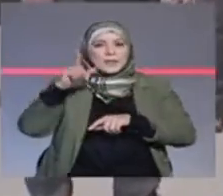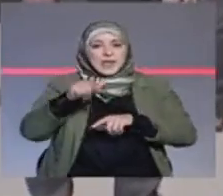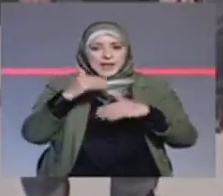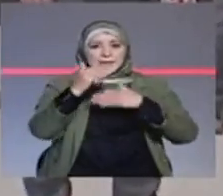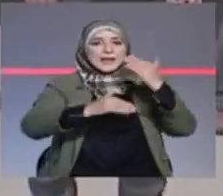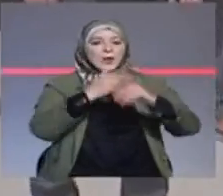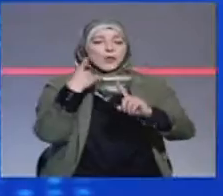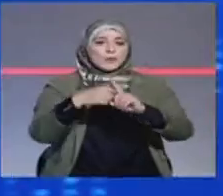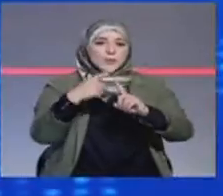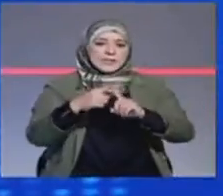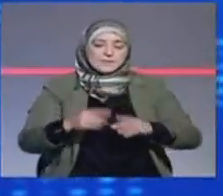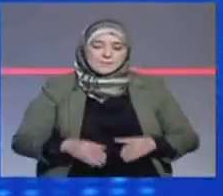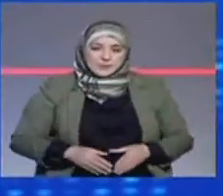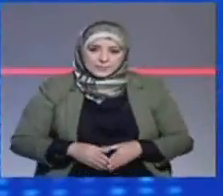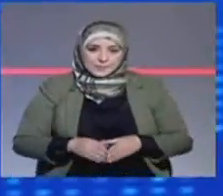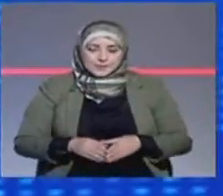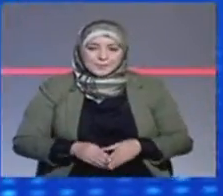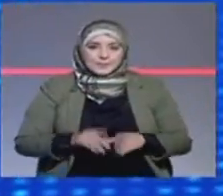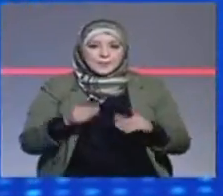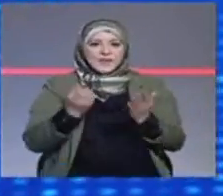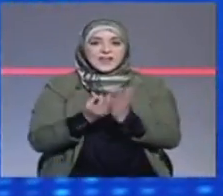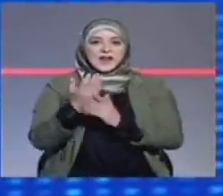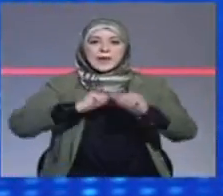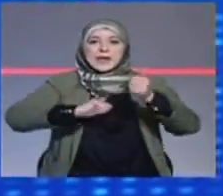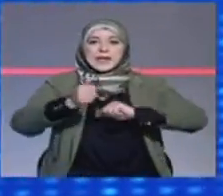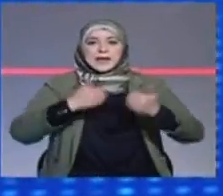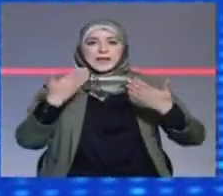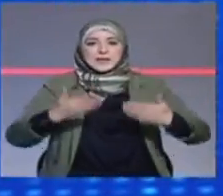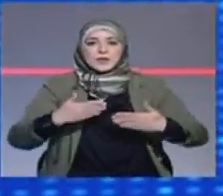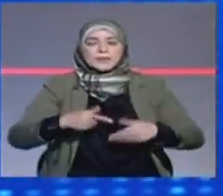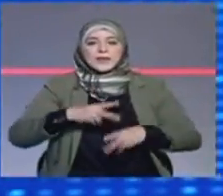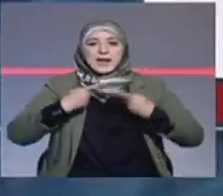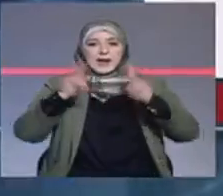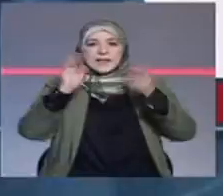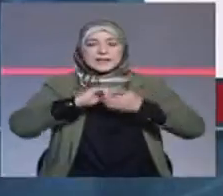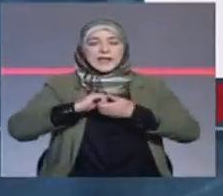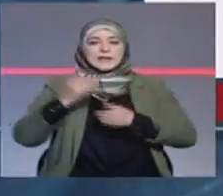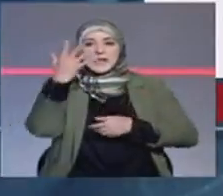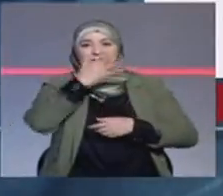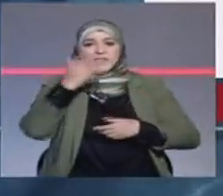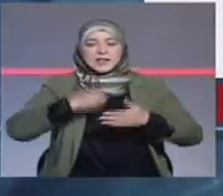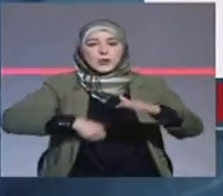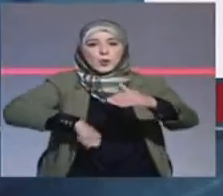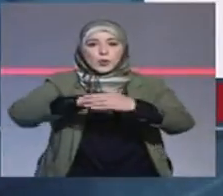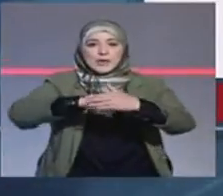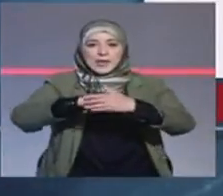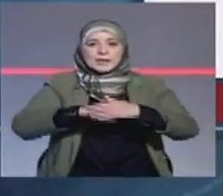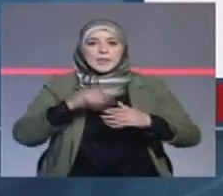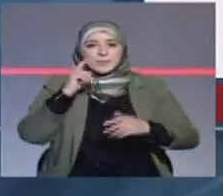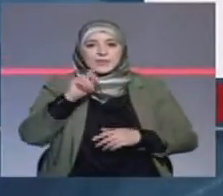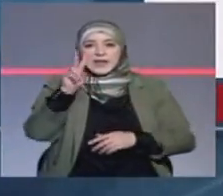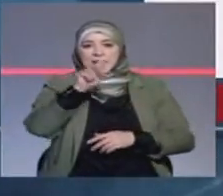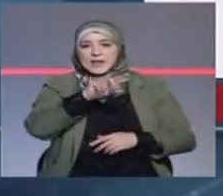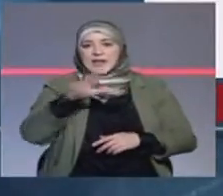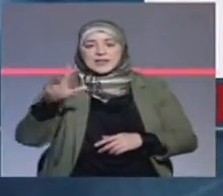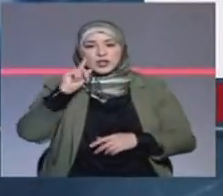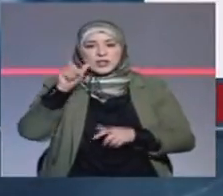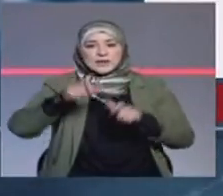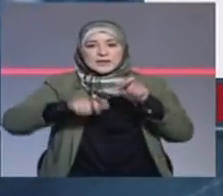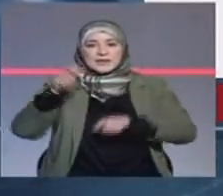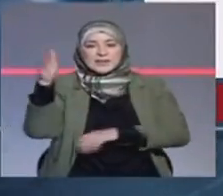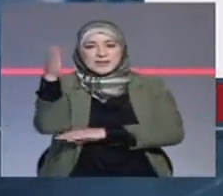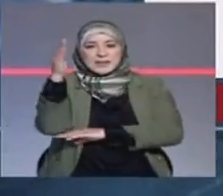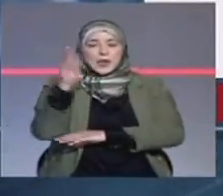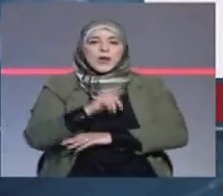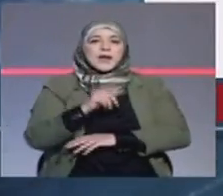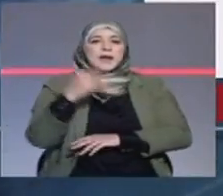تطورا مهما. في أخبار الرياضة الآن، أعلن الاتحاد الإفريقي لكرة القدم أن 12 دولة إفريقية من بينها